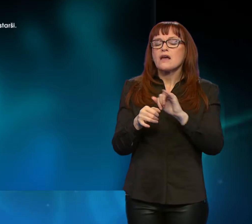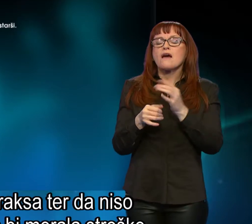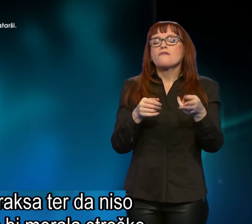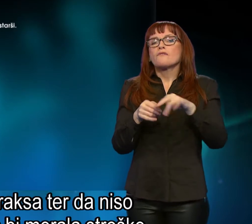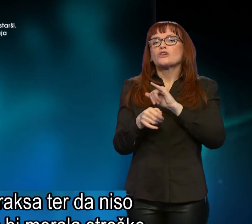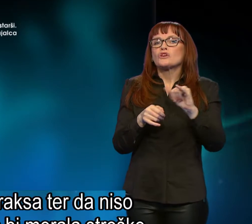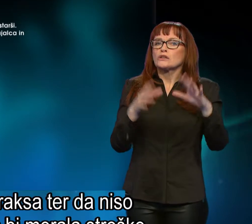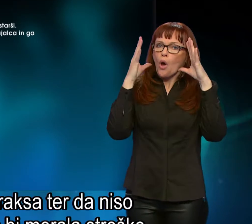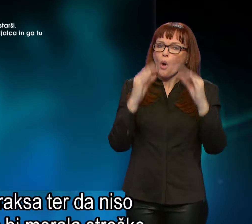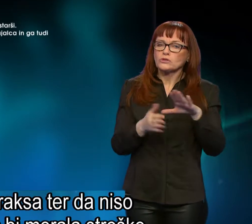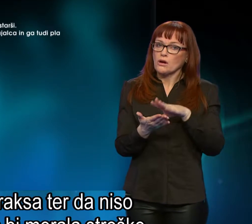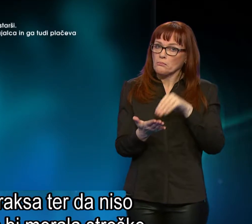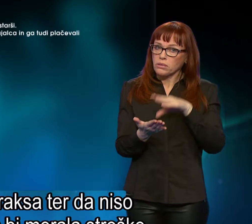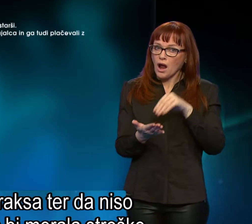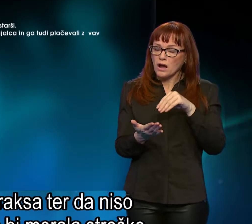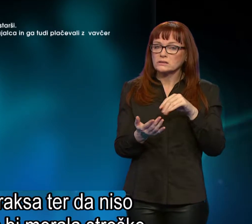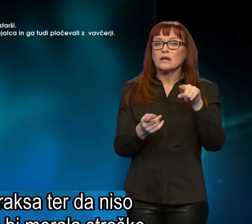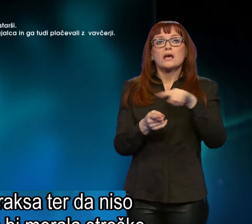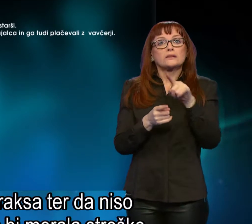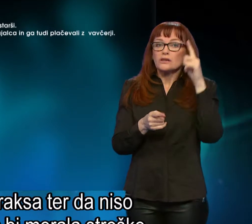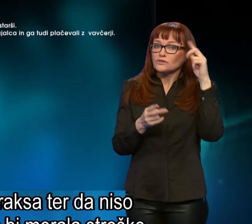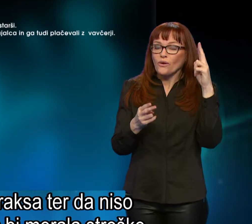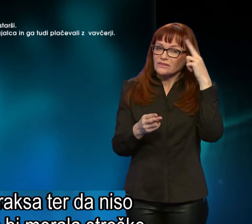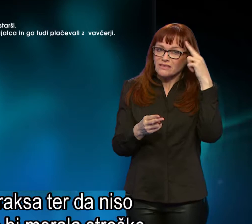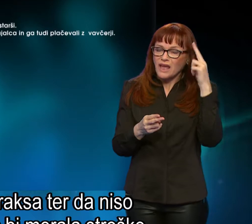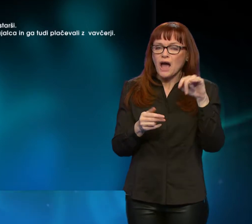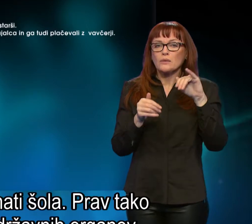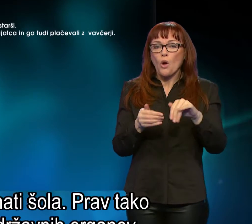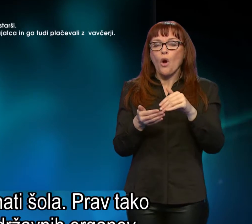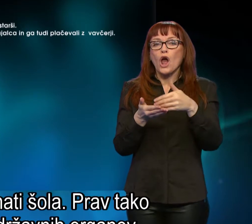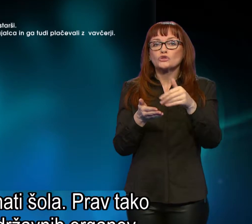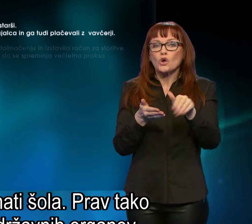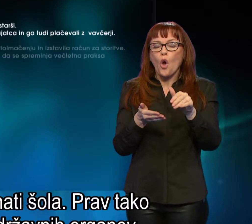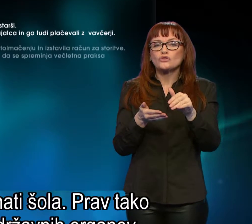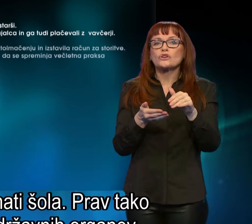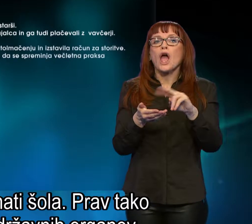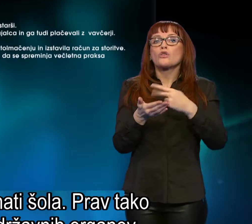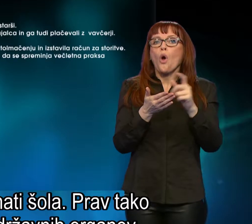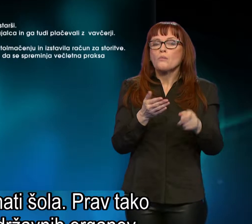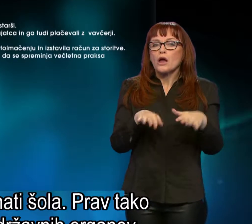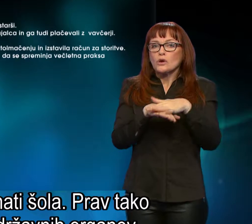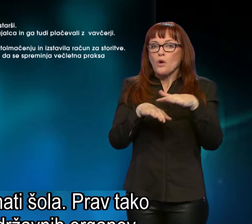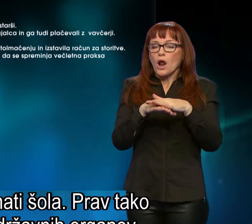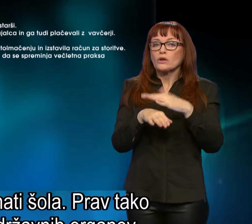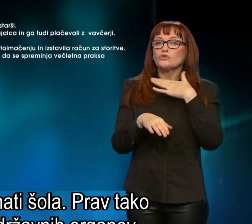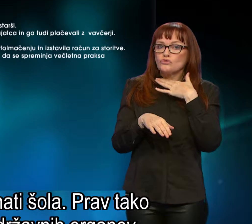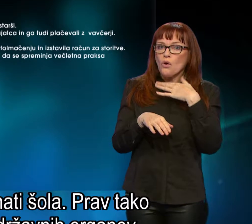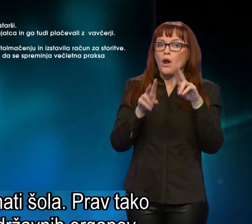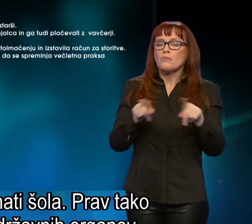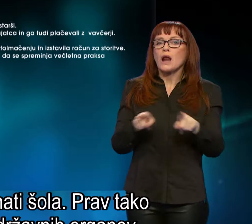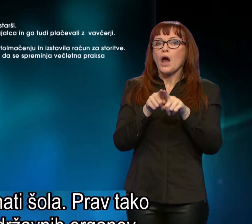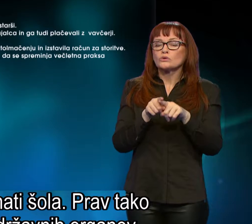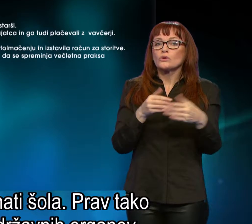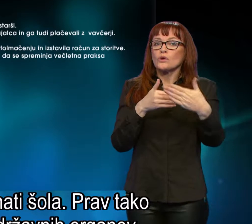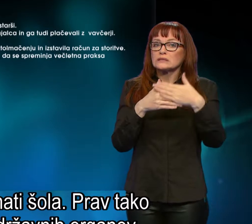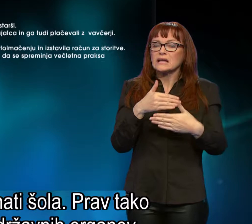in običajna praksa, ter da niso seznanjeni, da bi morala stroške tolmača poravnati šola. Prav tako s strani